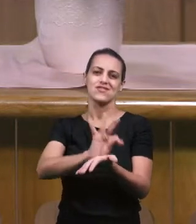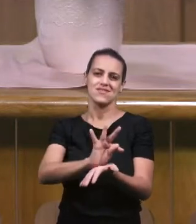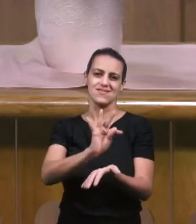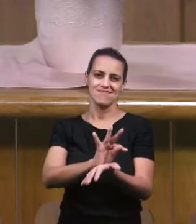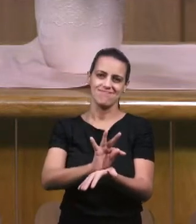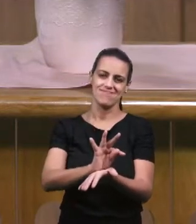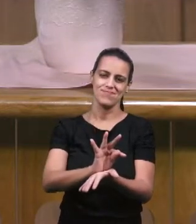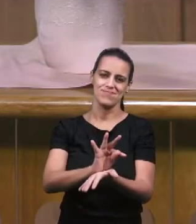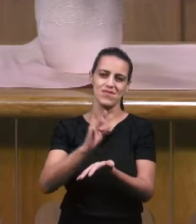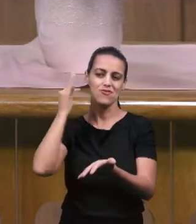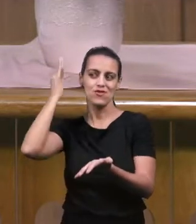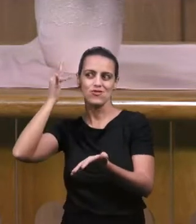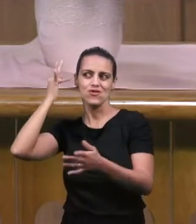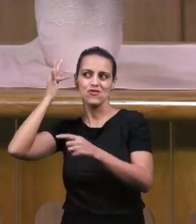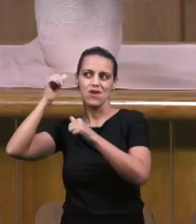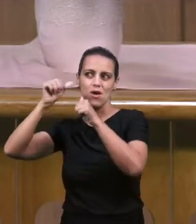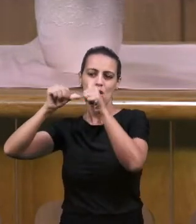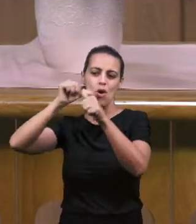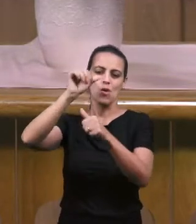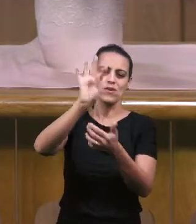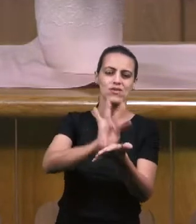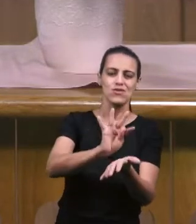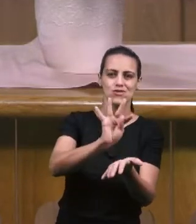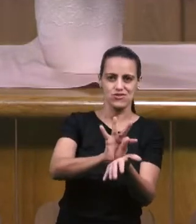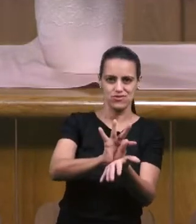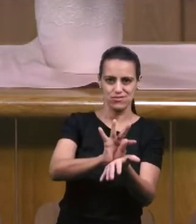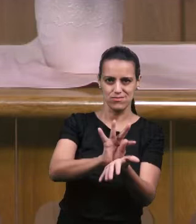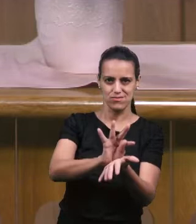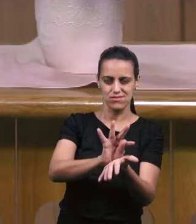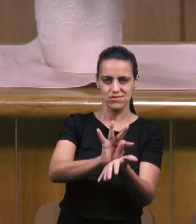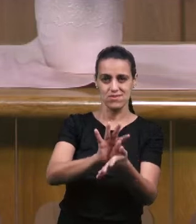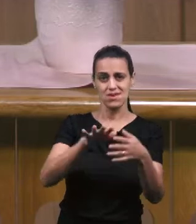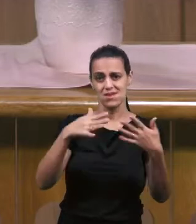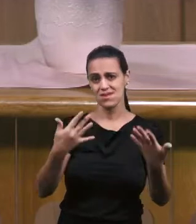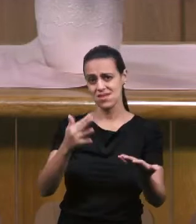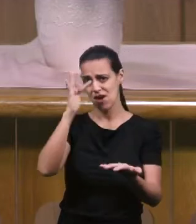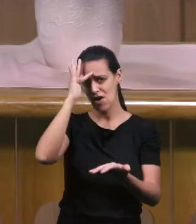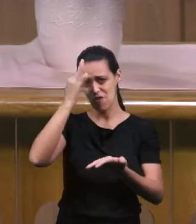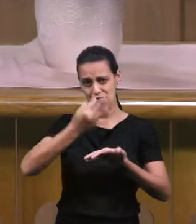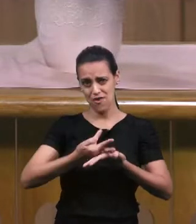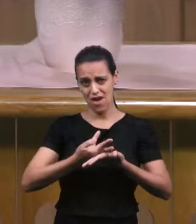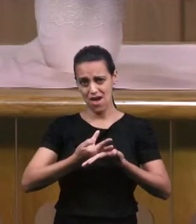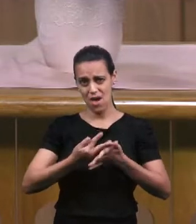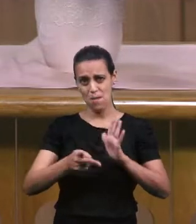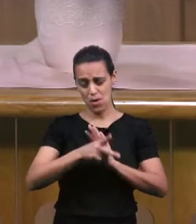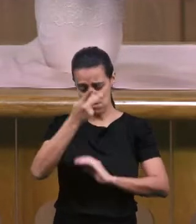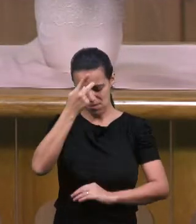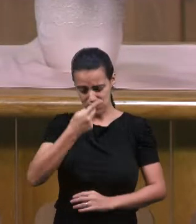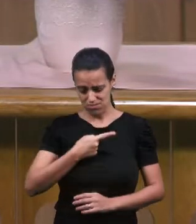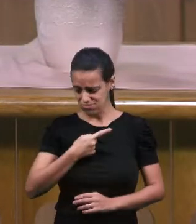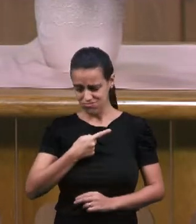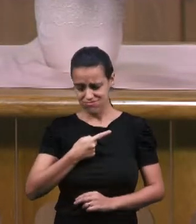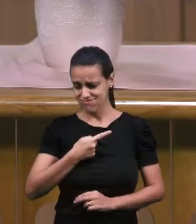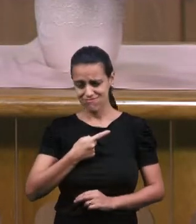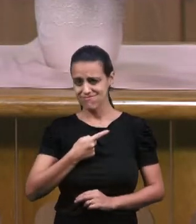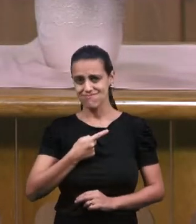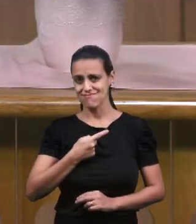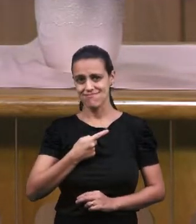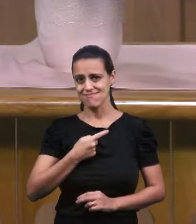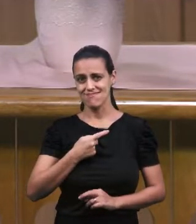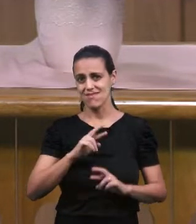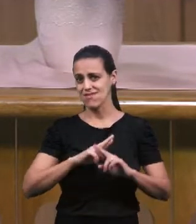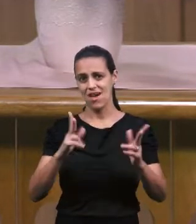par rapport à la théologie, ou de rendre la philosophie théologique. Donc la foi, elle a laissé d'être une expérience